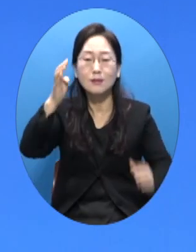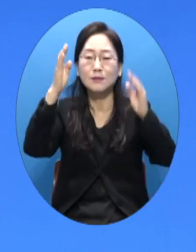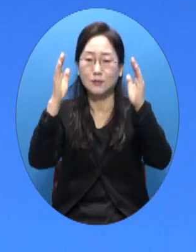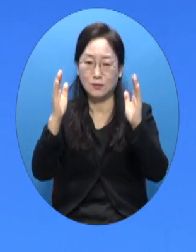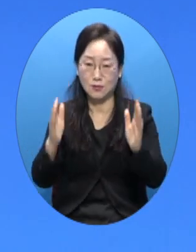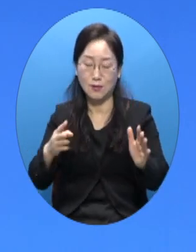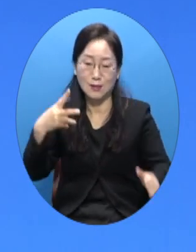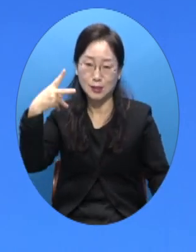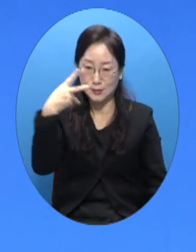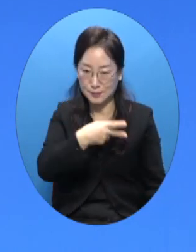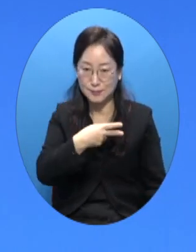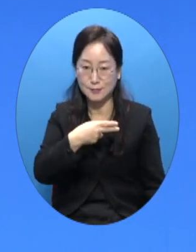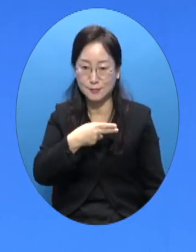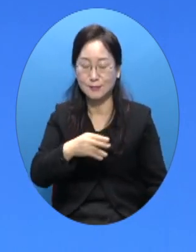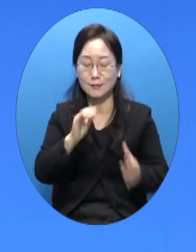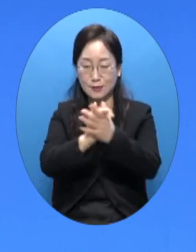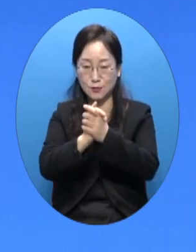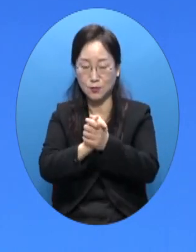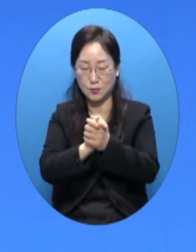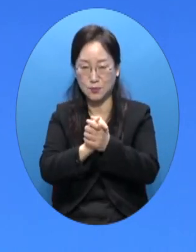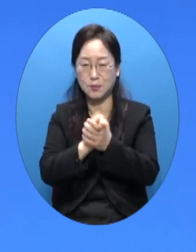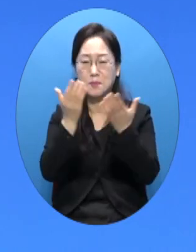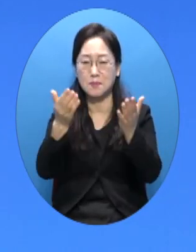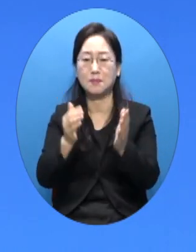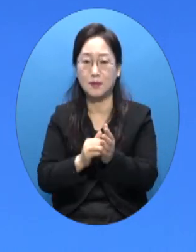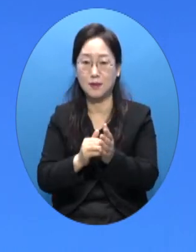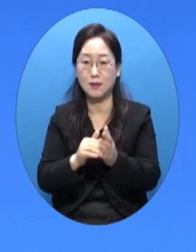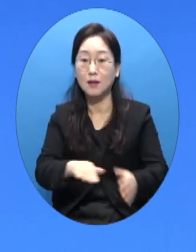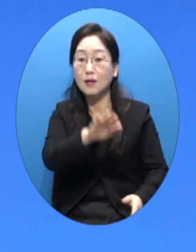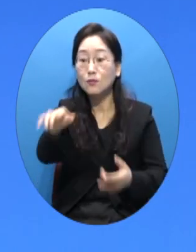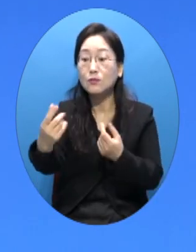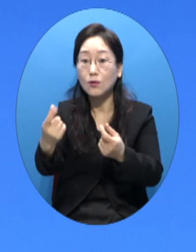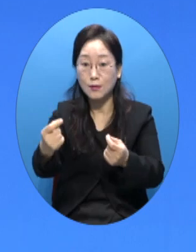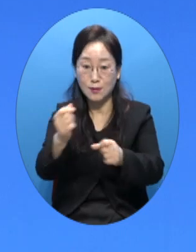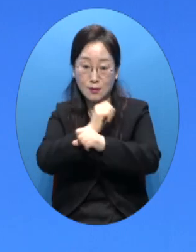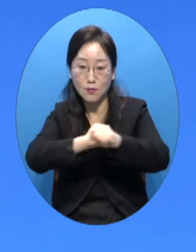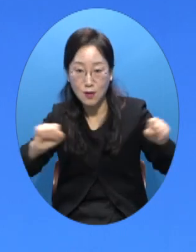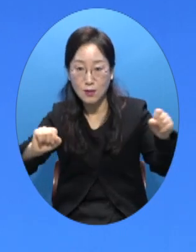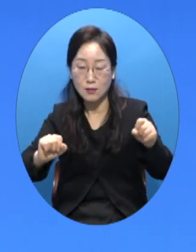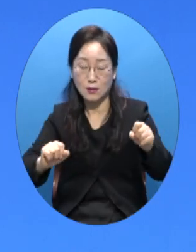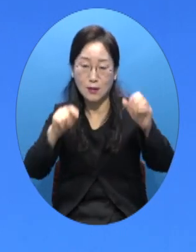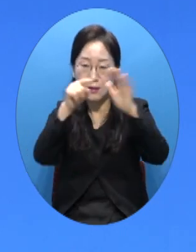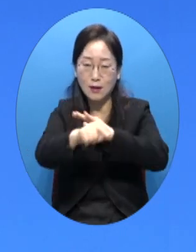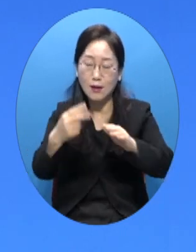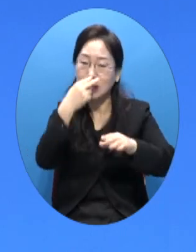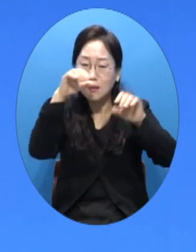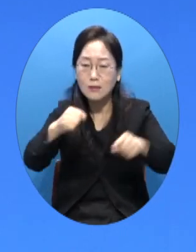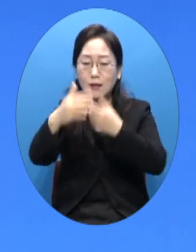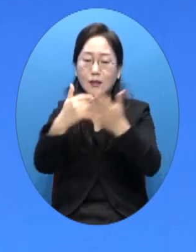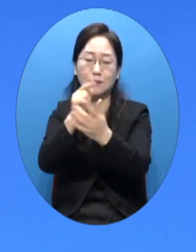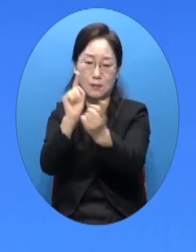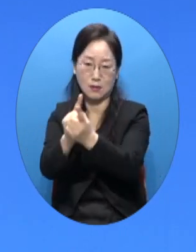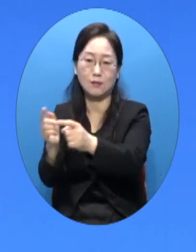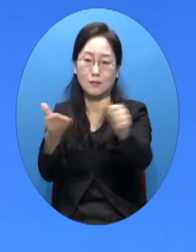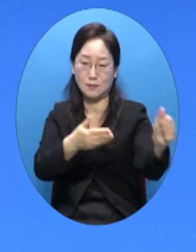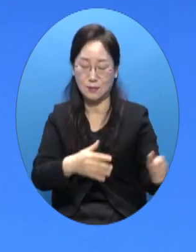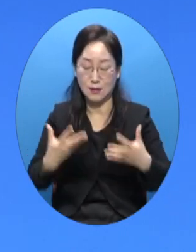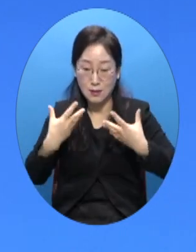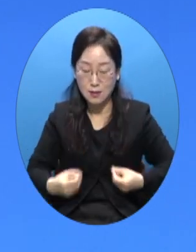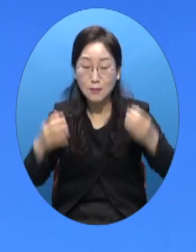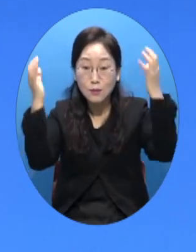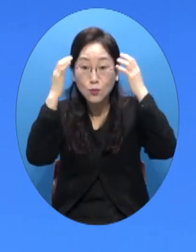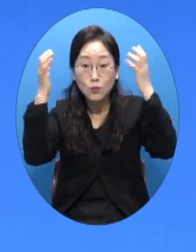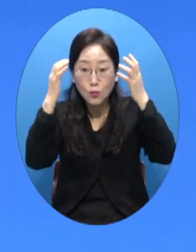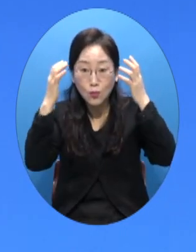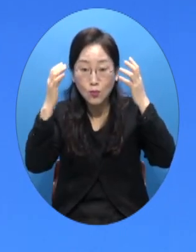동안 금식하며 기도하신 것입니다 때때로 우리는 광야로 나가서 살아계신 하나님을 만나야 합니다 절망과 고통의